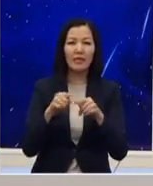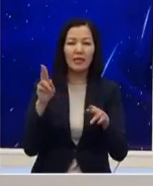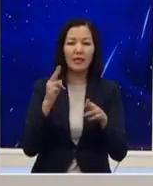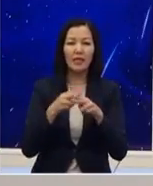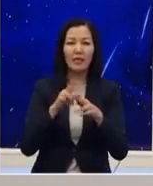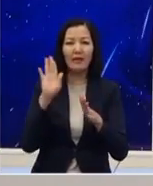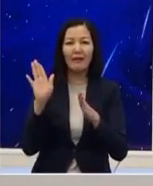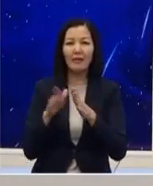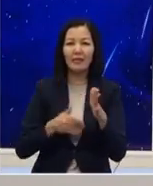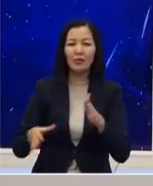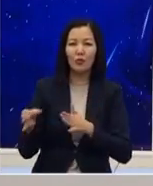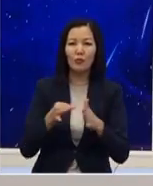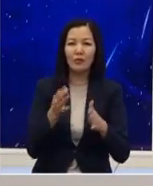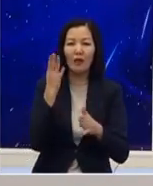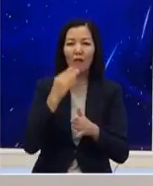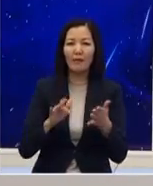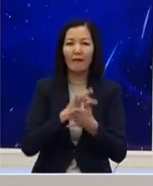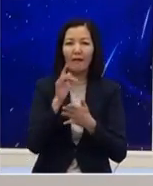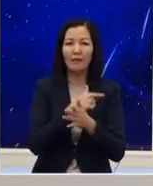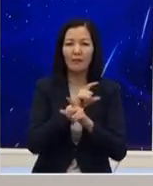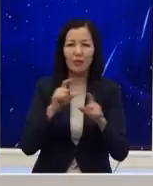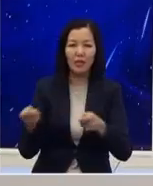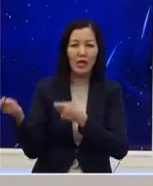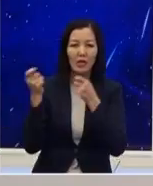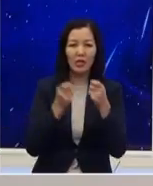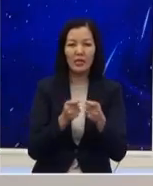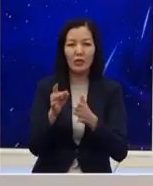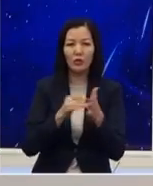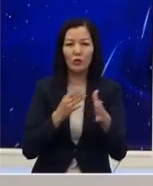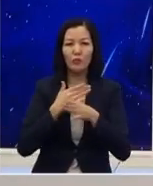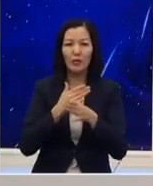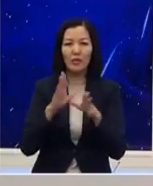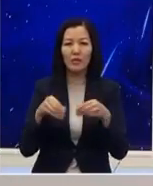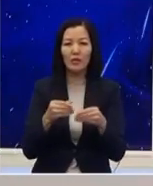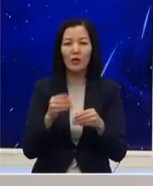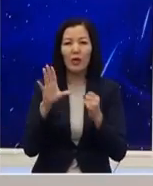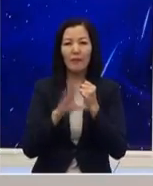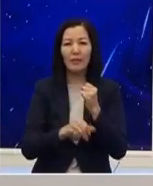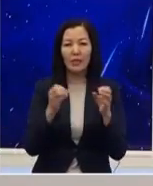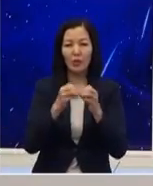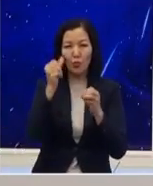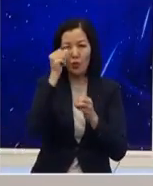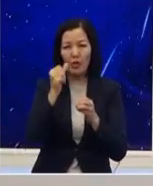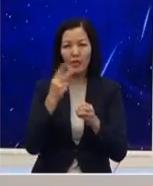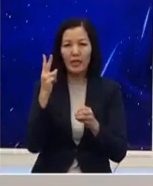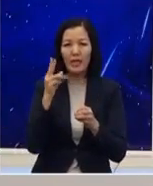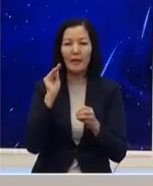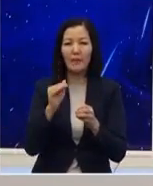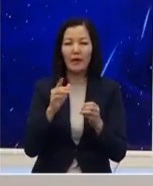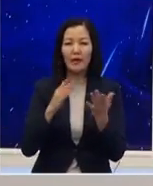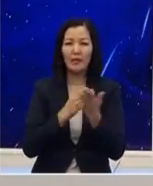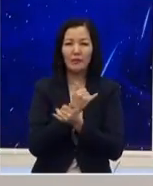Алматы қаласындағы қажетті ауруханаға жеткізеді. Шұғыл медициналық көмек көрсету орталығы соңғы 10 айда 2000-нан аса азаматқа қызмет